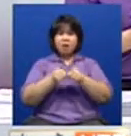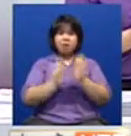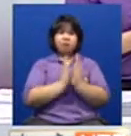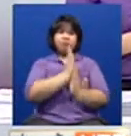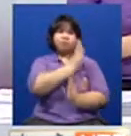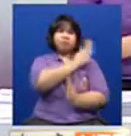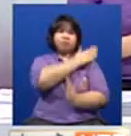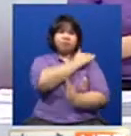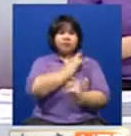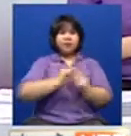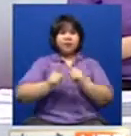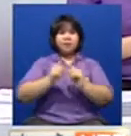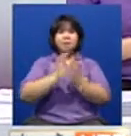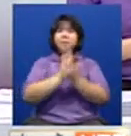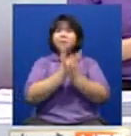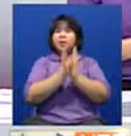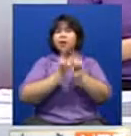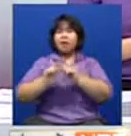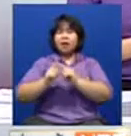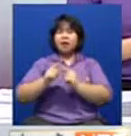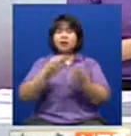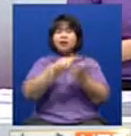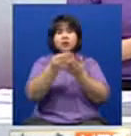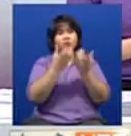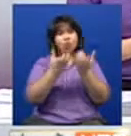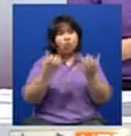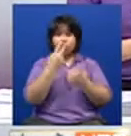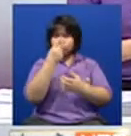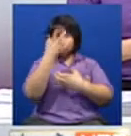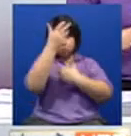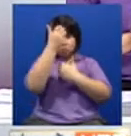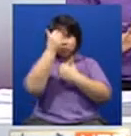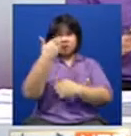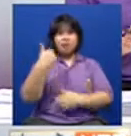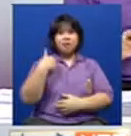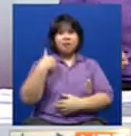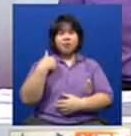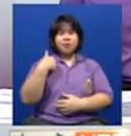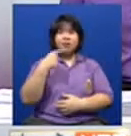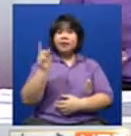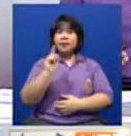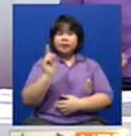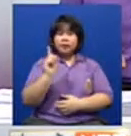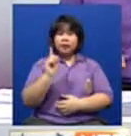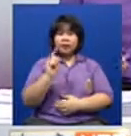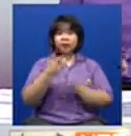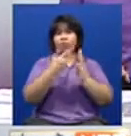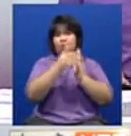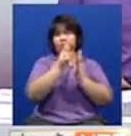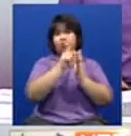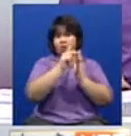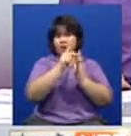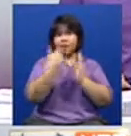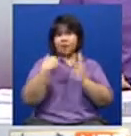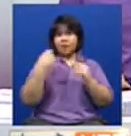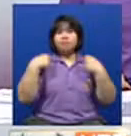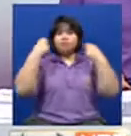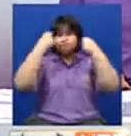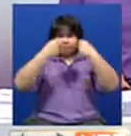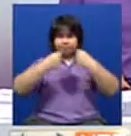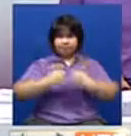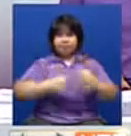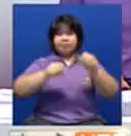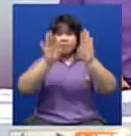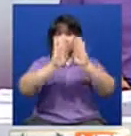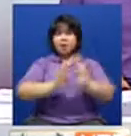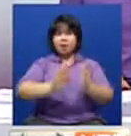สบายบางกะดีว่าไทยประยุกต์นะคะเดินซื้อของในห้างด้วยก็ดูน่าสนใจด้วยนะคะแล้วก็อีกพื้นที่หนึ่งที่น่าสนใจก็คือที่ขอนแก่นค่ะก็รณรงค์ใส่ชุด